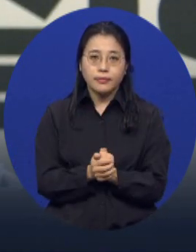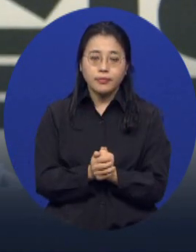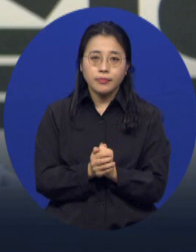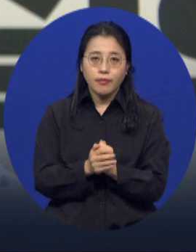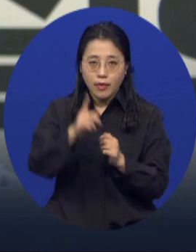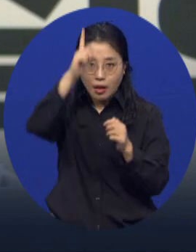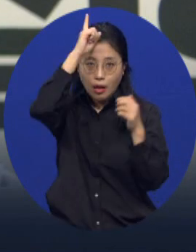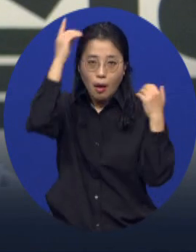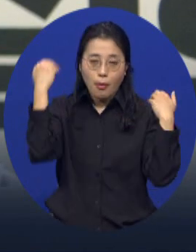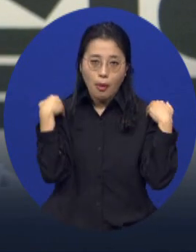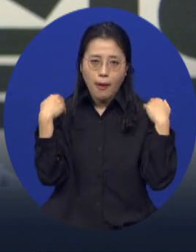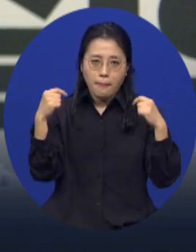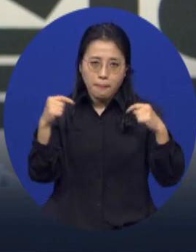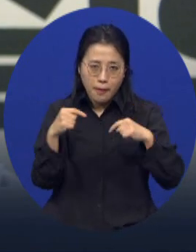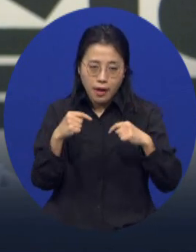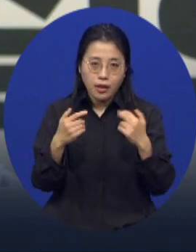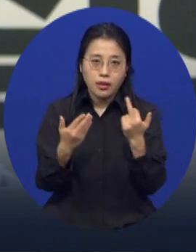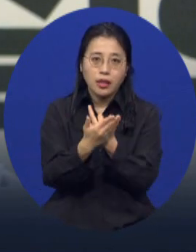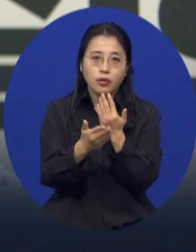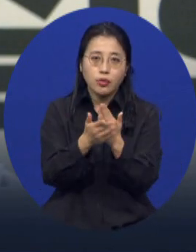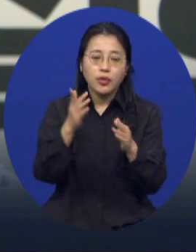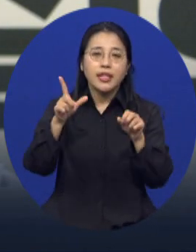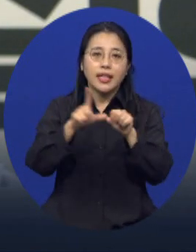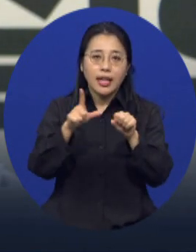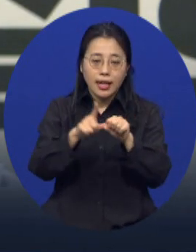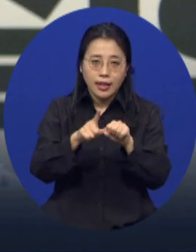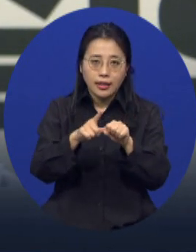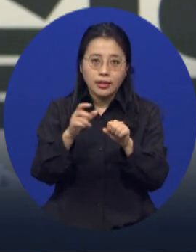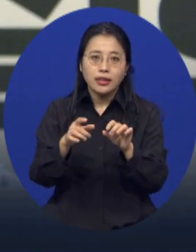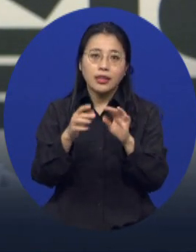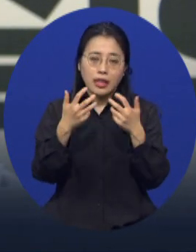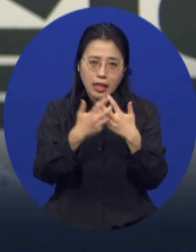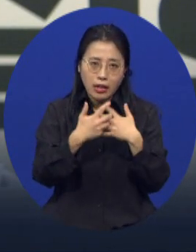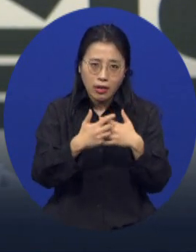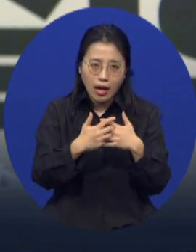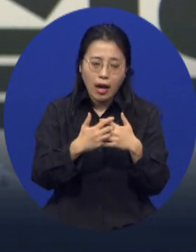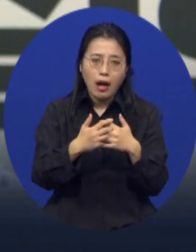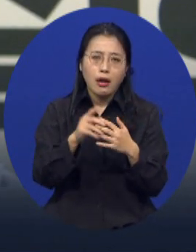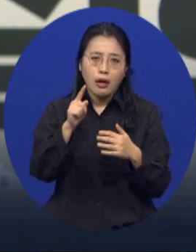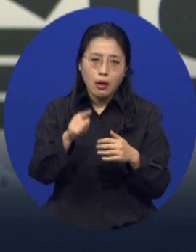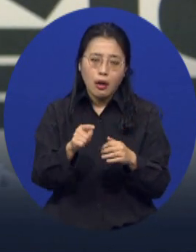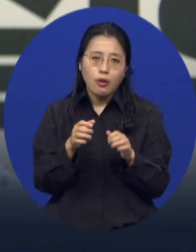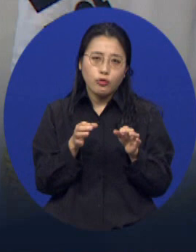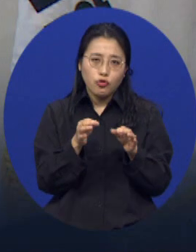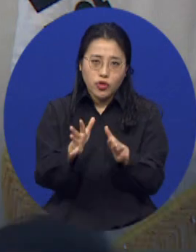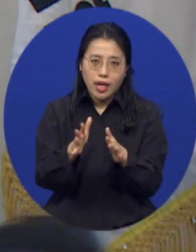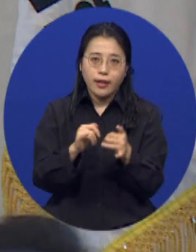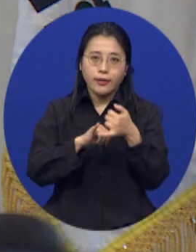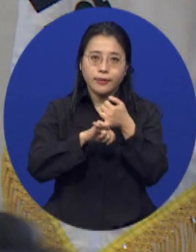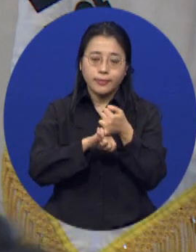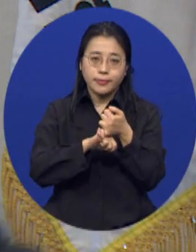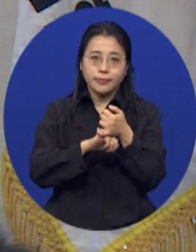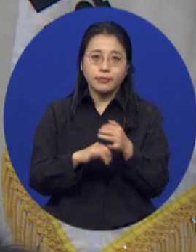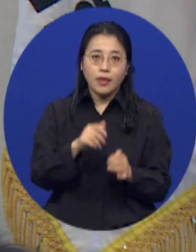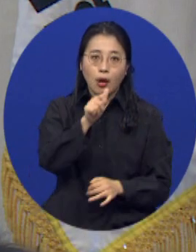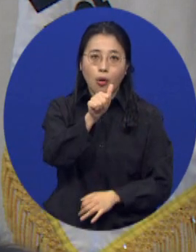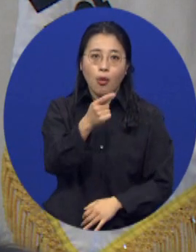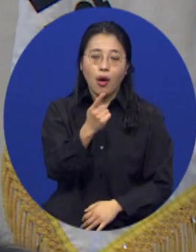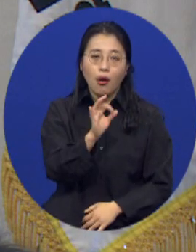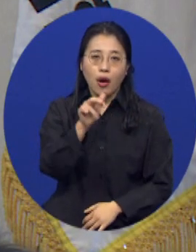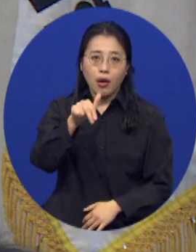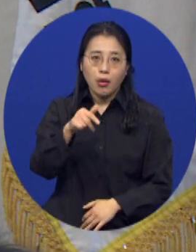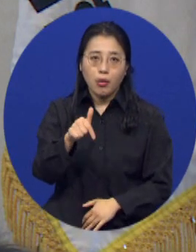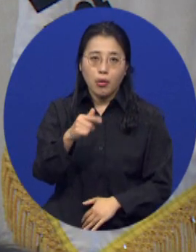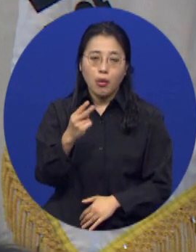정부와 협력하여 제주 도시가스 정압기와 배관에 획기적인 투자를 하겠습니다. 황교안 후보는